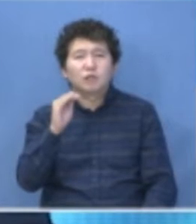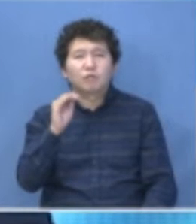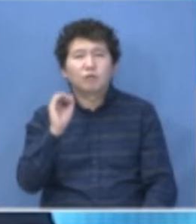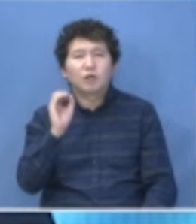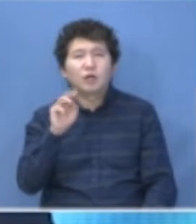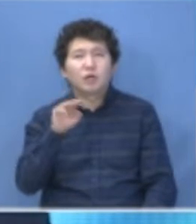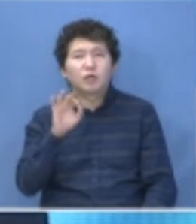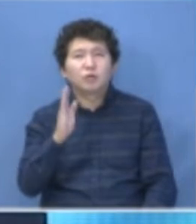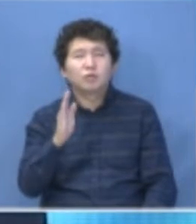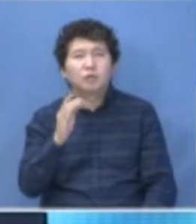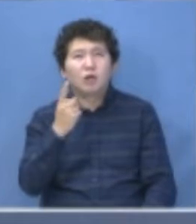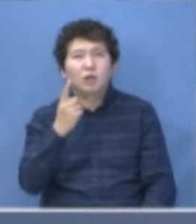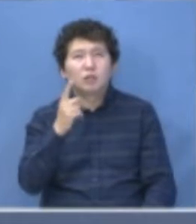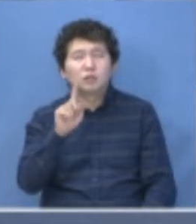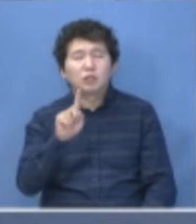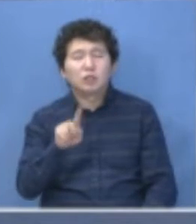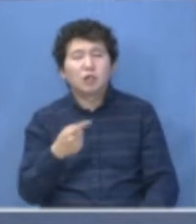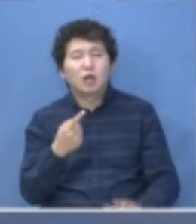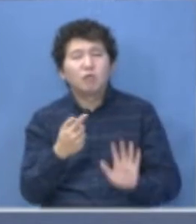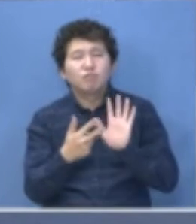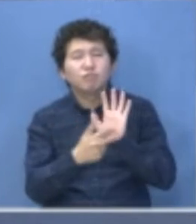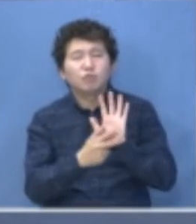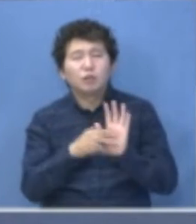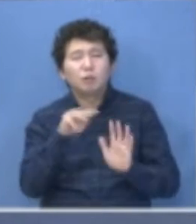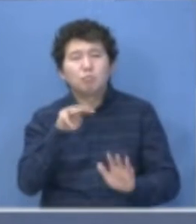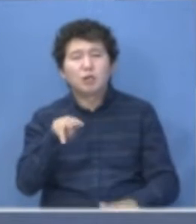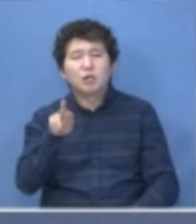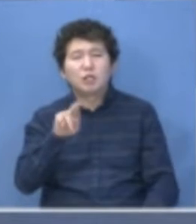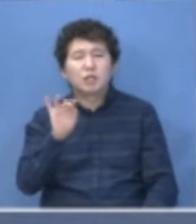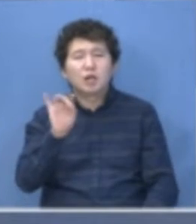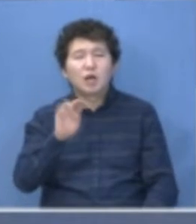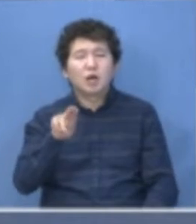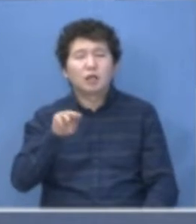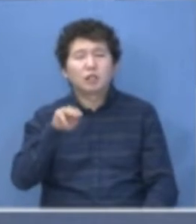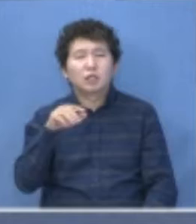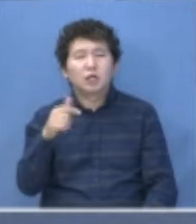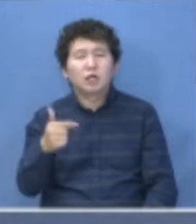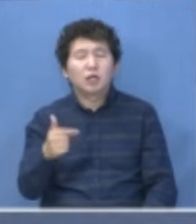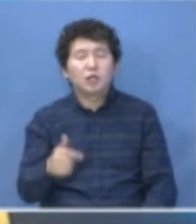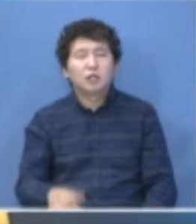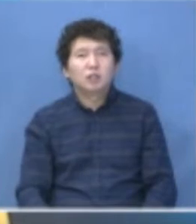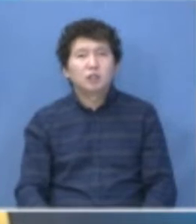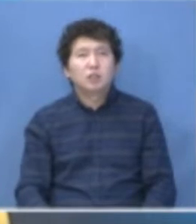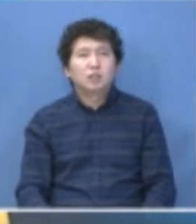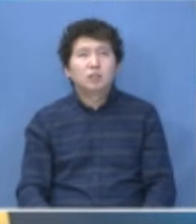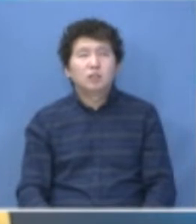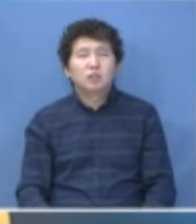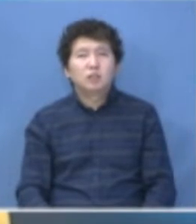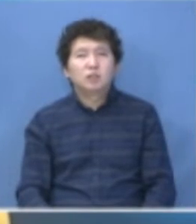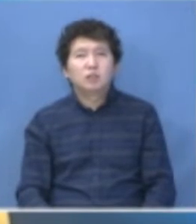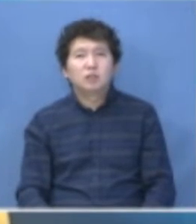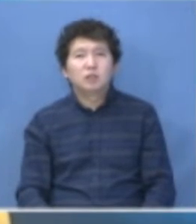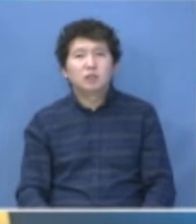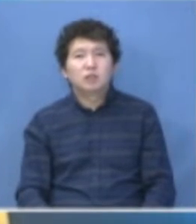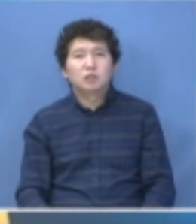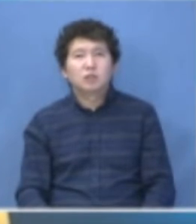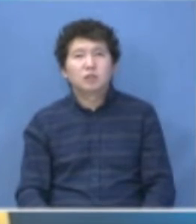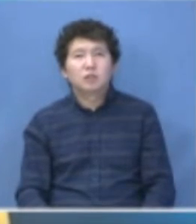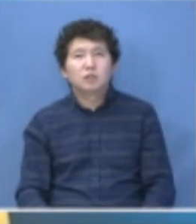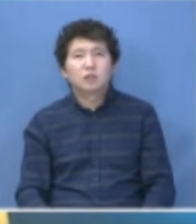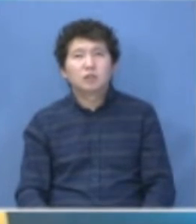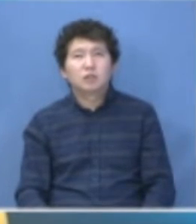11,8 миллиардов тенге. В том числе 28 тысяч неоказанных услуг пытались продать, то есть выставить